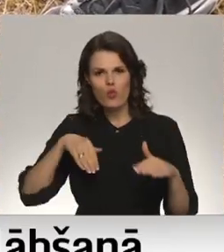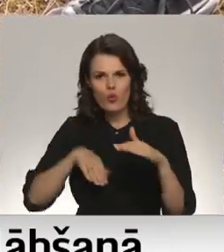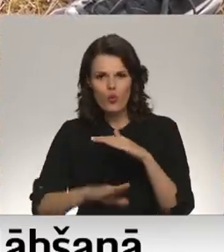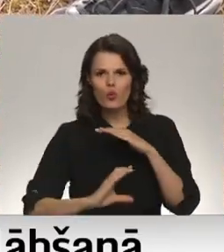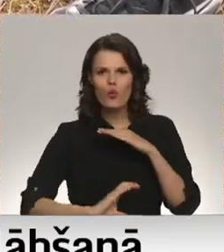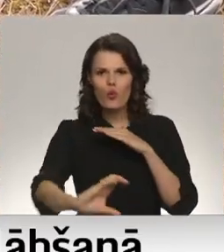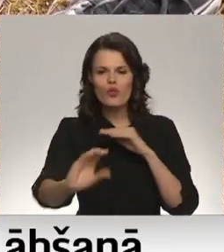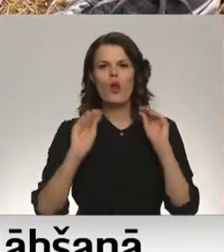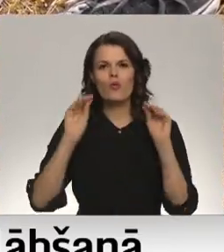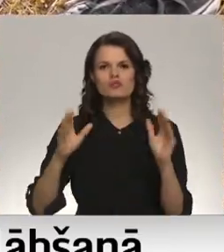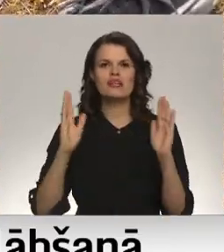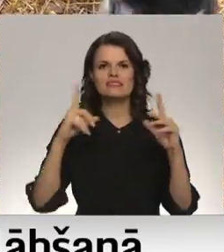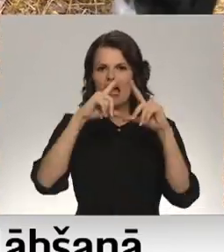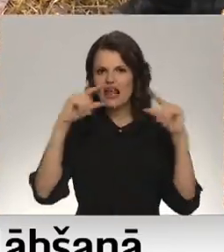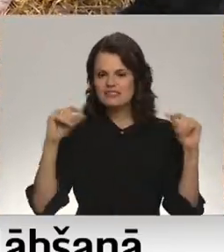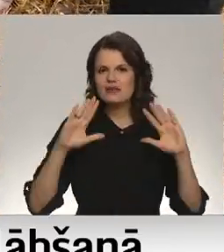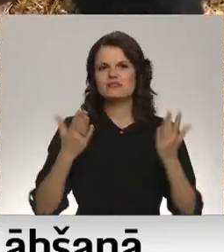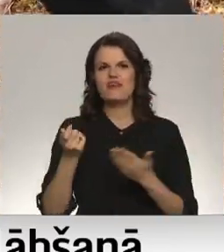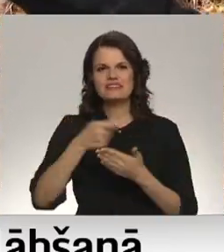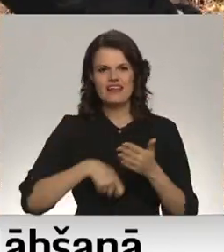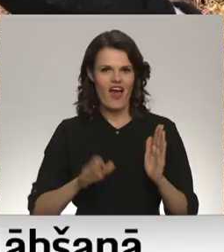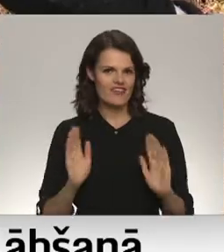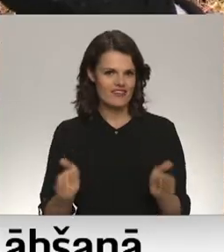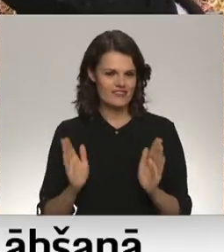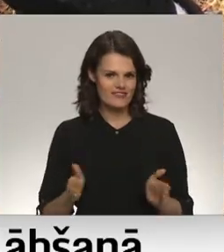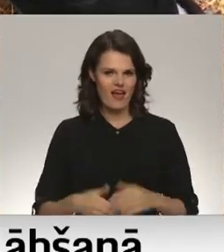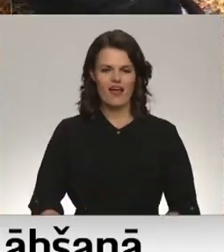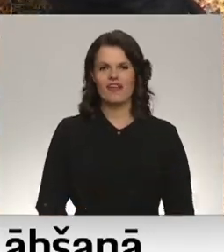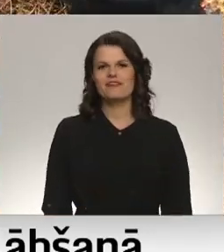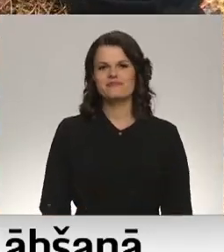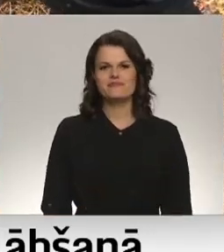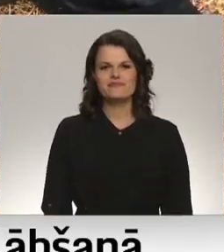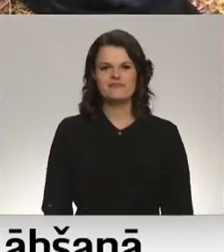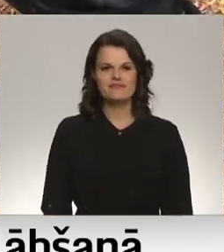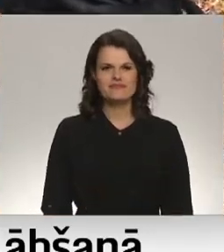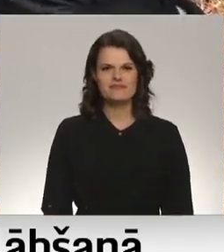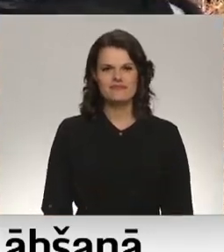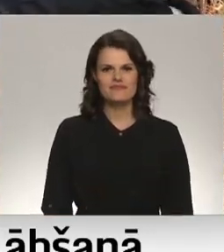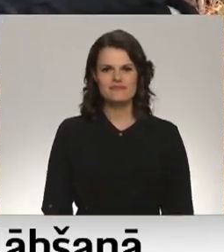uzstādītas ceļazīmes vai pat slēgti ceļi. Sanita Liepiņa, Terēze Matasone, TV9 Pakalne.